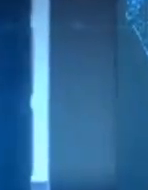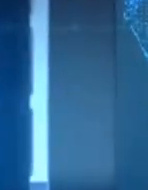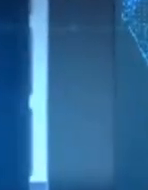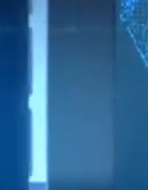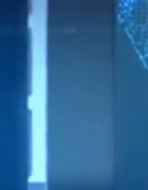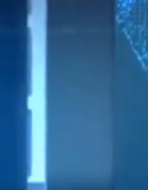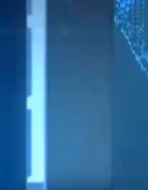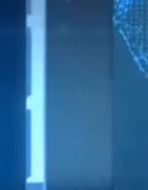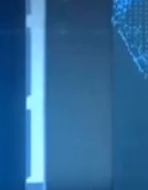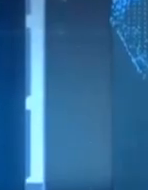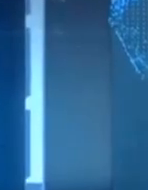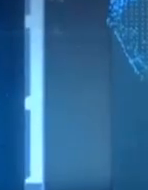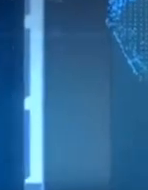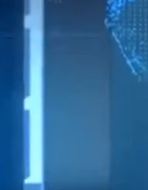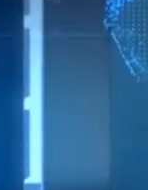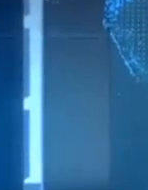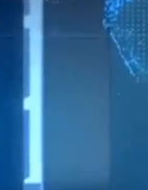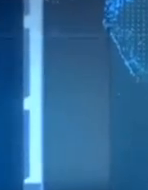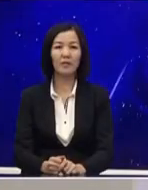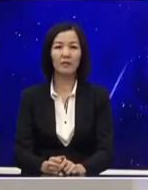Сарканский район.